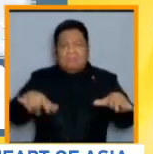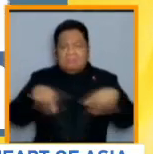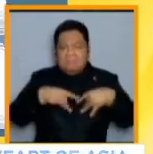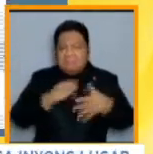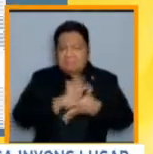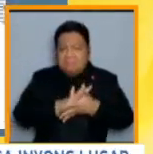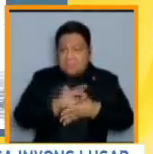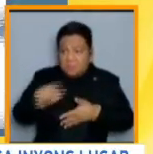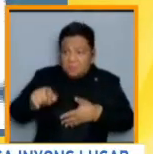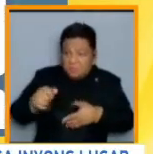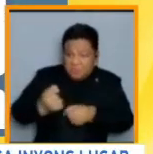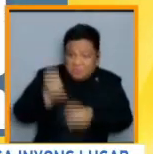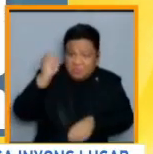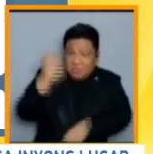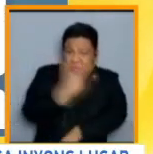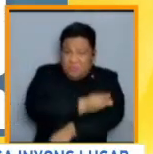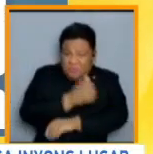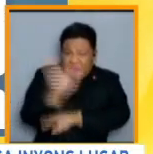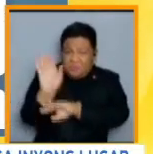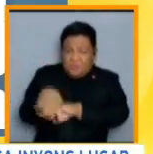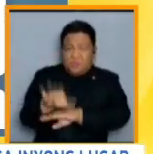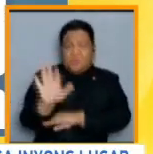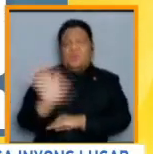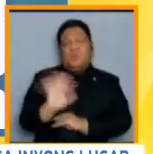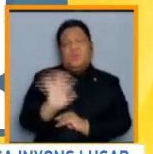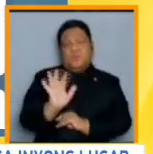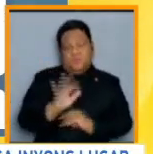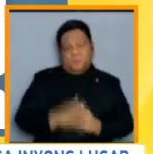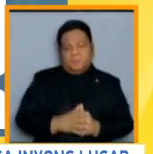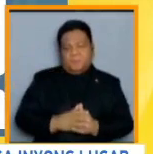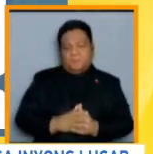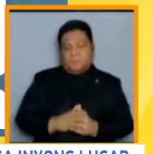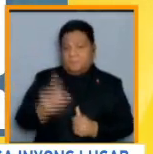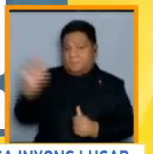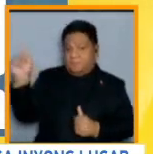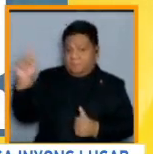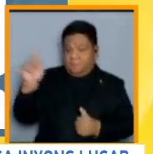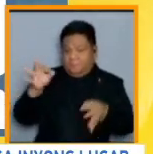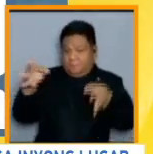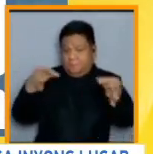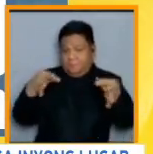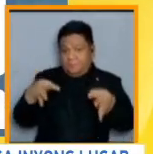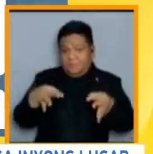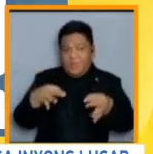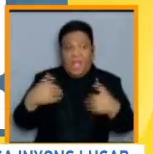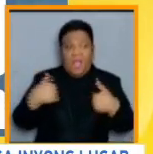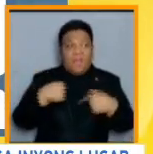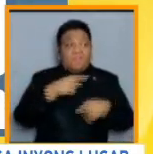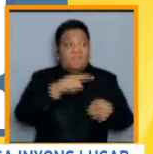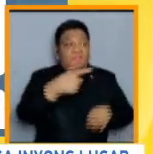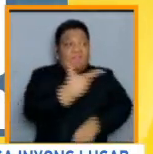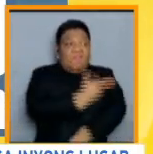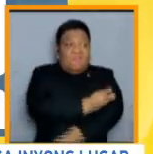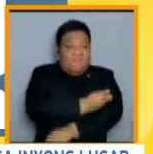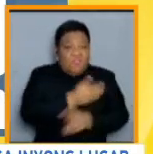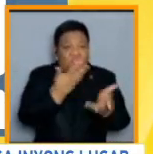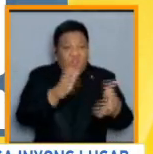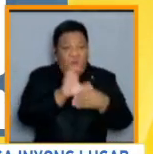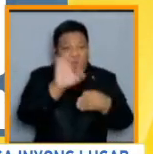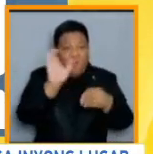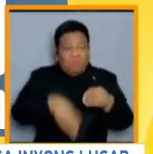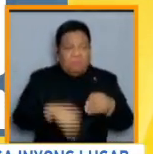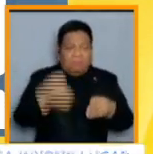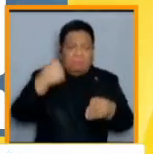sabi naman ni Andrea Alas Huna Juanillo, na yung mga bakunado rin na lumalabag sa health protocols at hindi dapat sisihin ang mga hindi